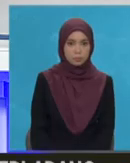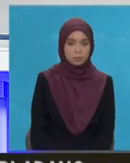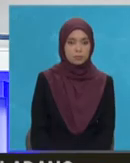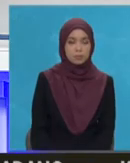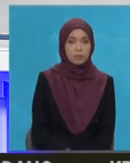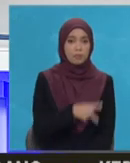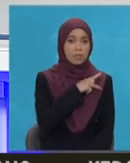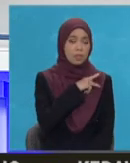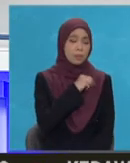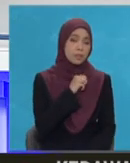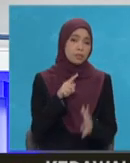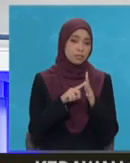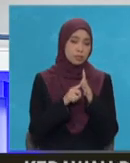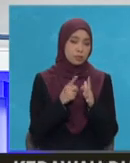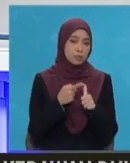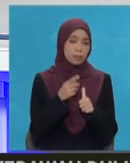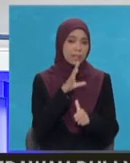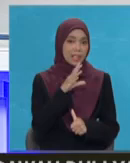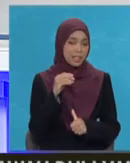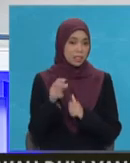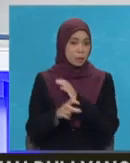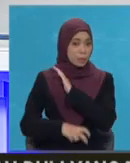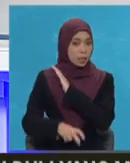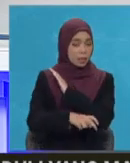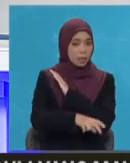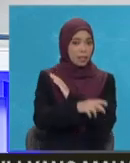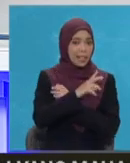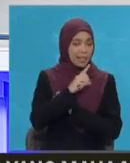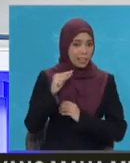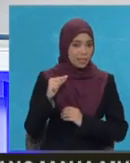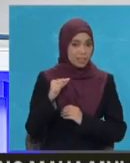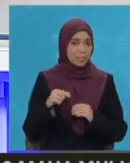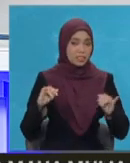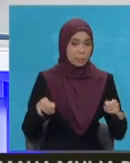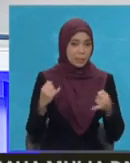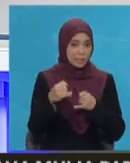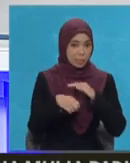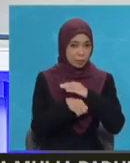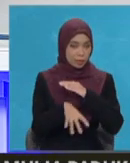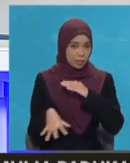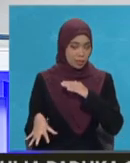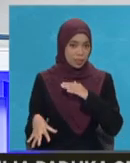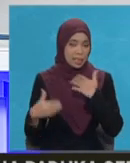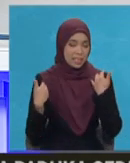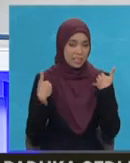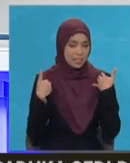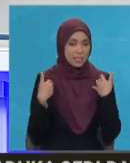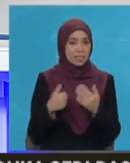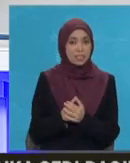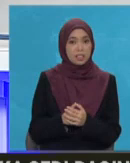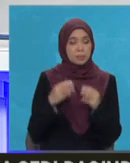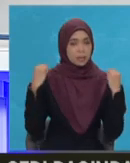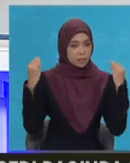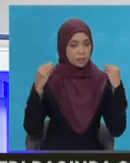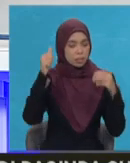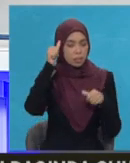Kementerian sumber-sumber utama dan pelancongan serta jabatan-jabatan di bawahnya pagi tadi mengadakan majelis memperingati Nuzulul Alquran